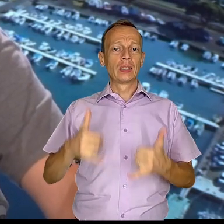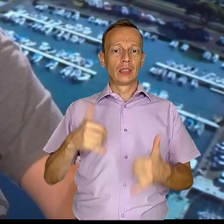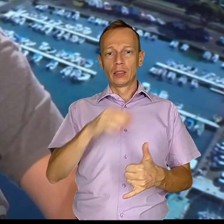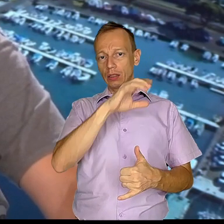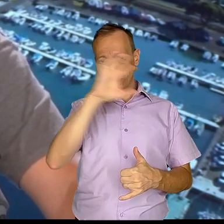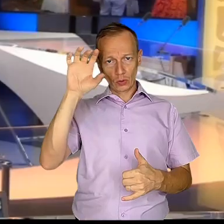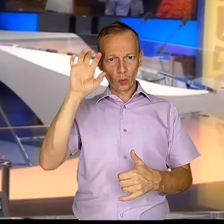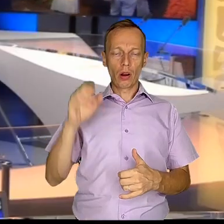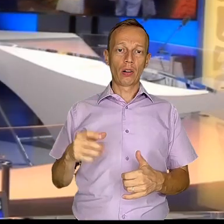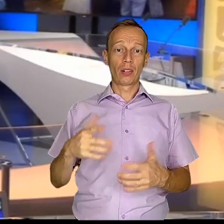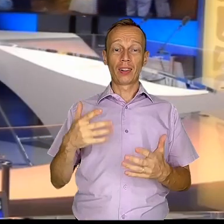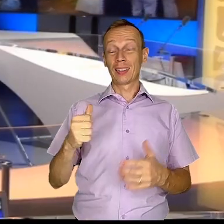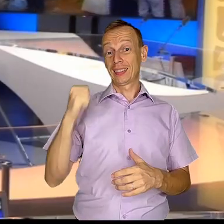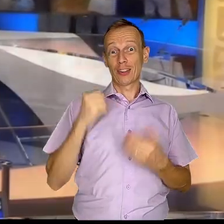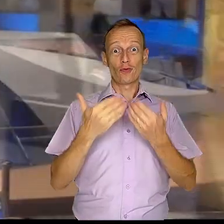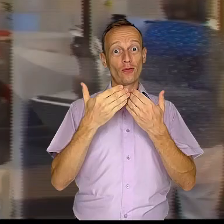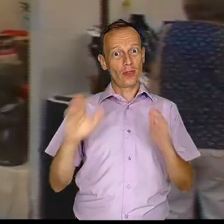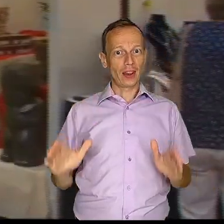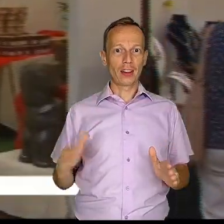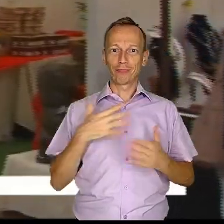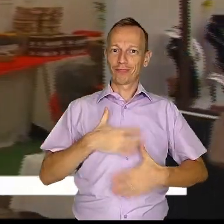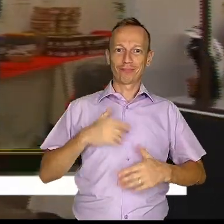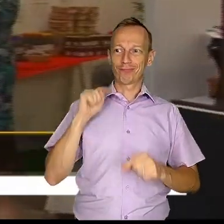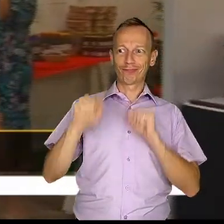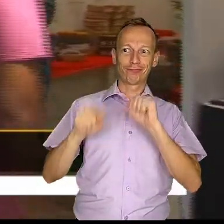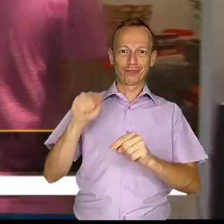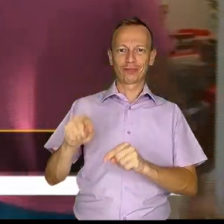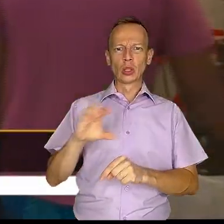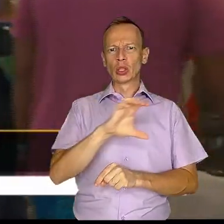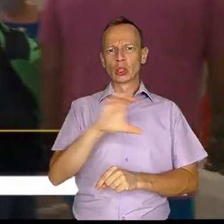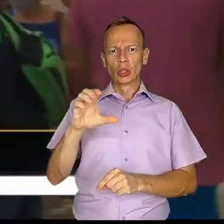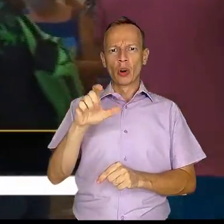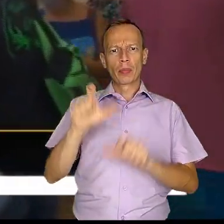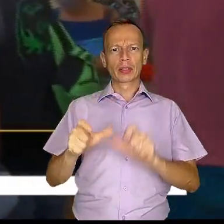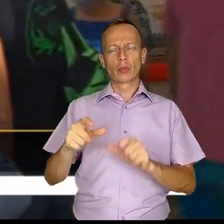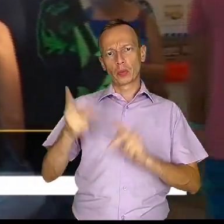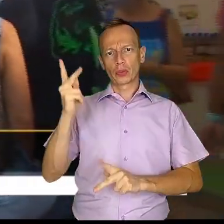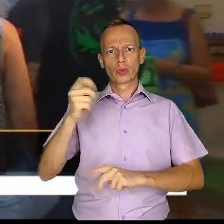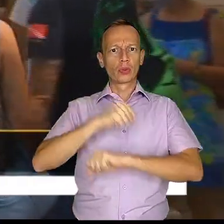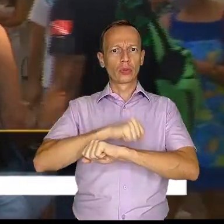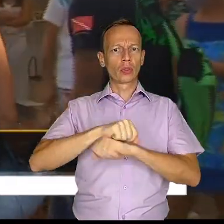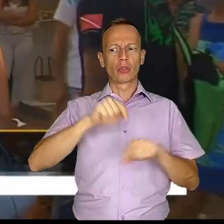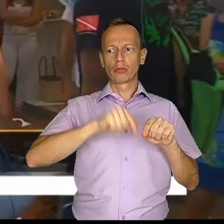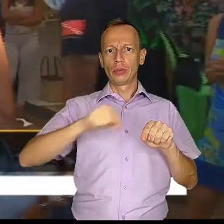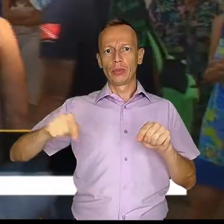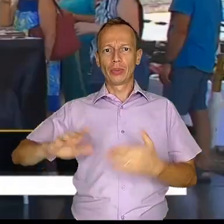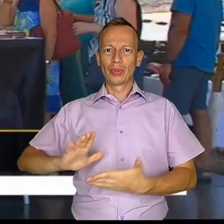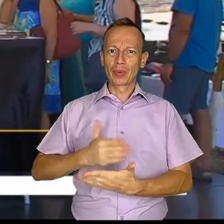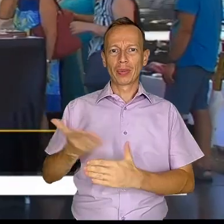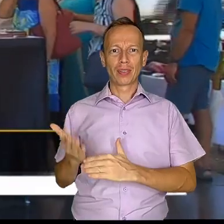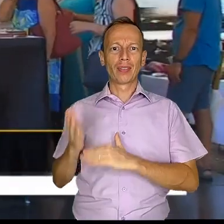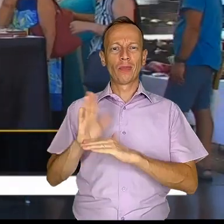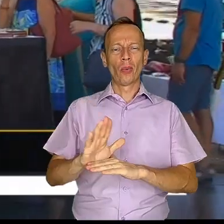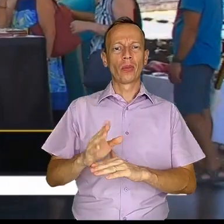depuis hier au grand public de tous, au bonheur de tous. Plus d'une centaine d'exposants se sont préparés pour cette